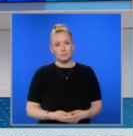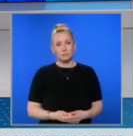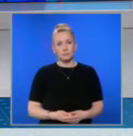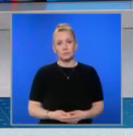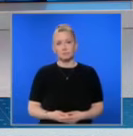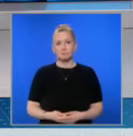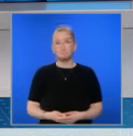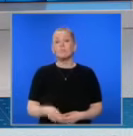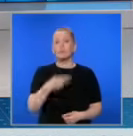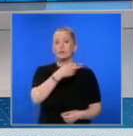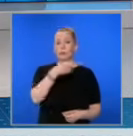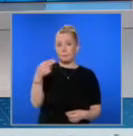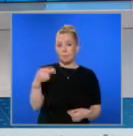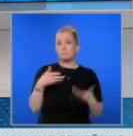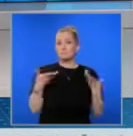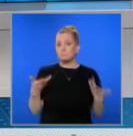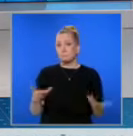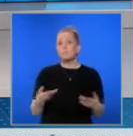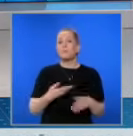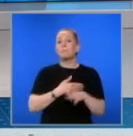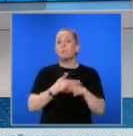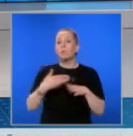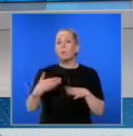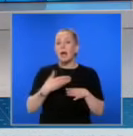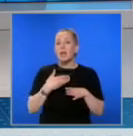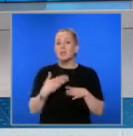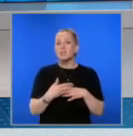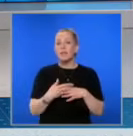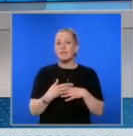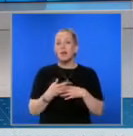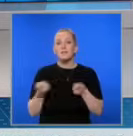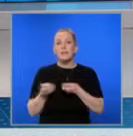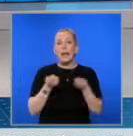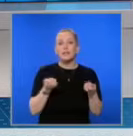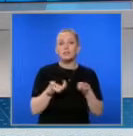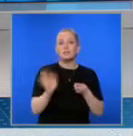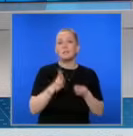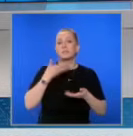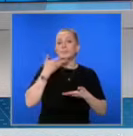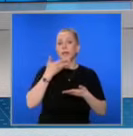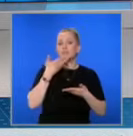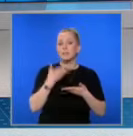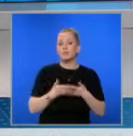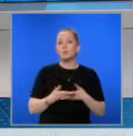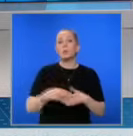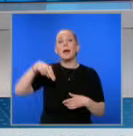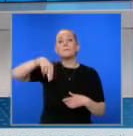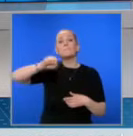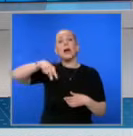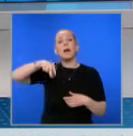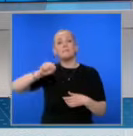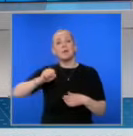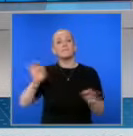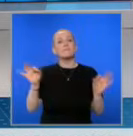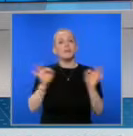Тема в развитие продължава отзвукът след изказването на папа Франциск, че Украйна трябва да развее бялото знаме и да има